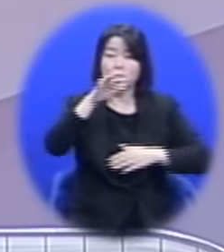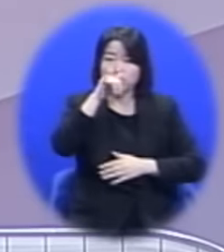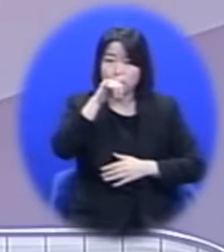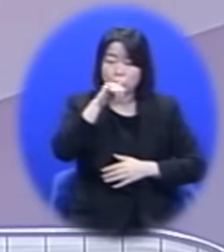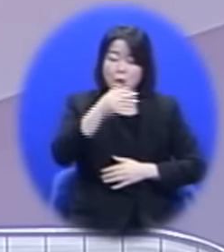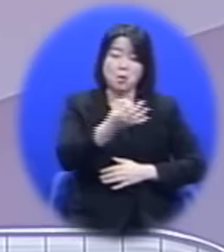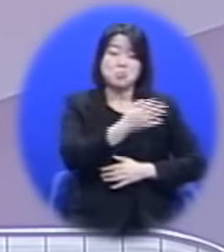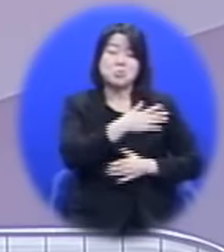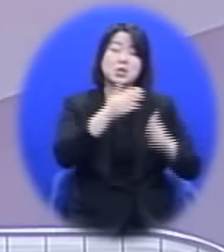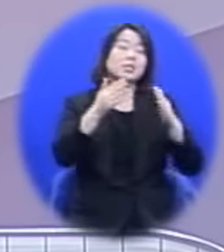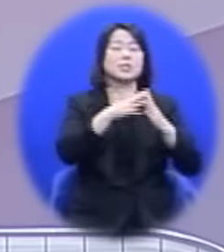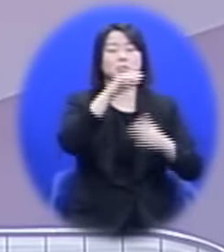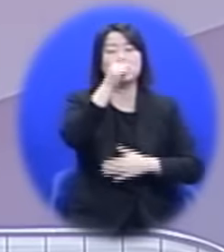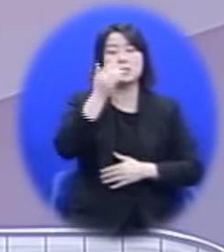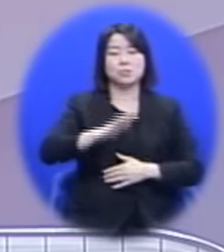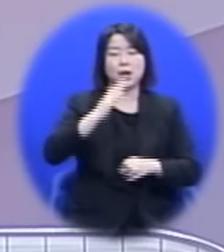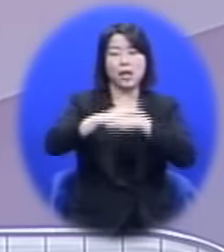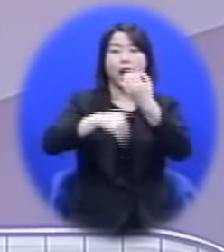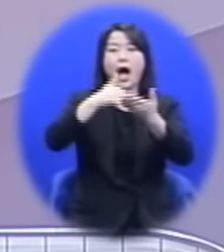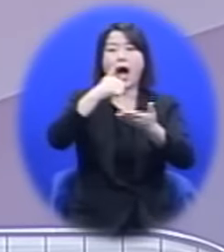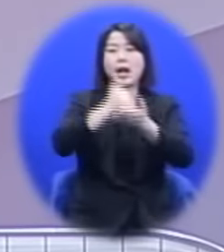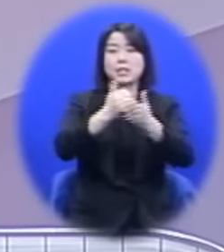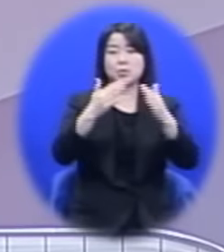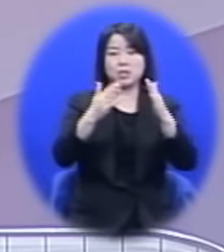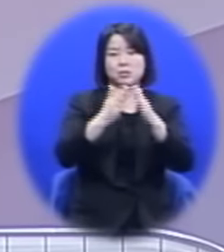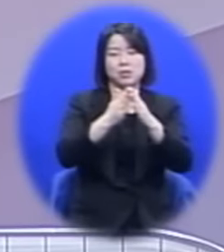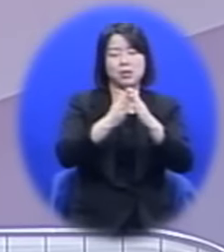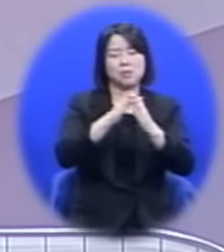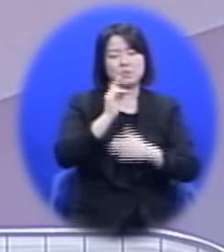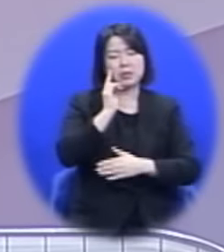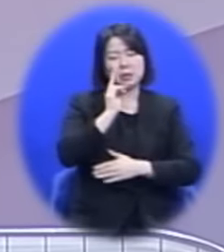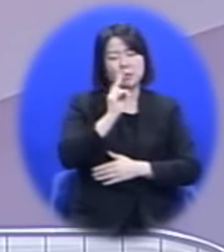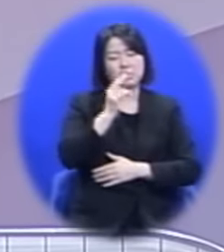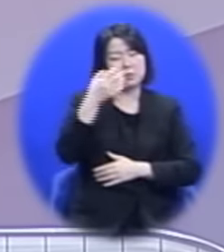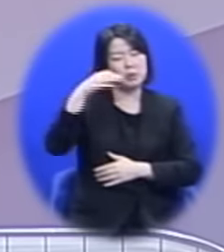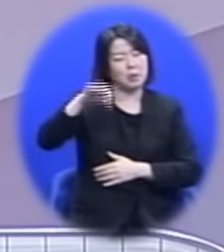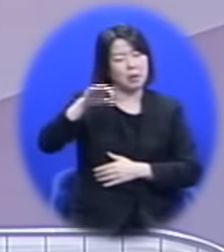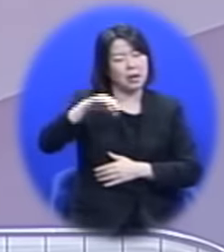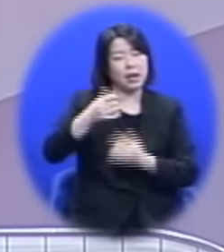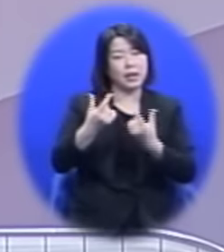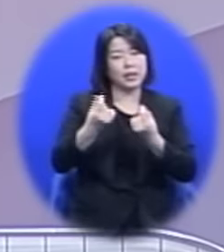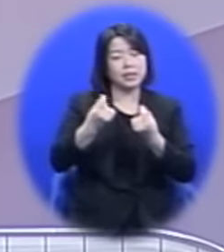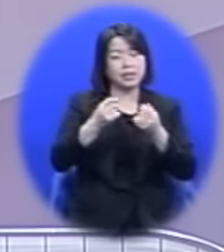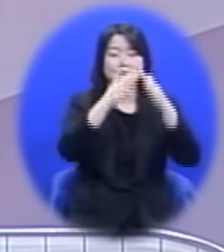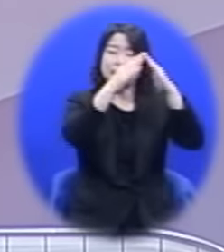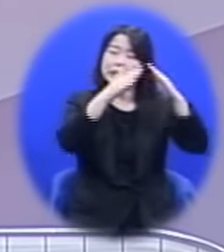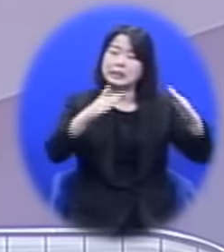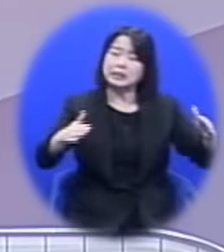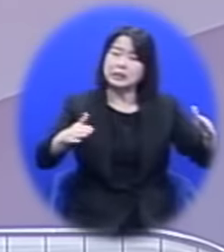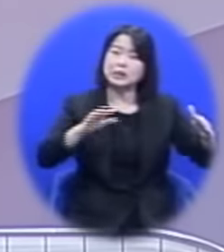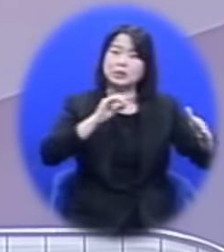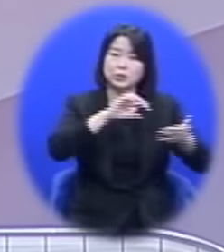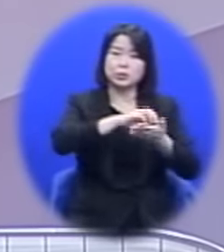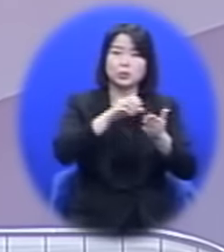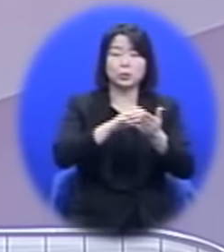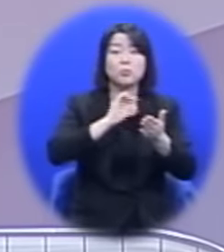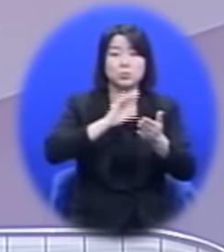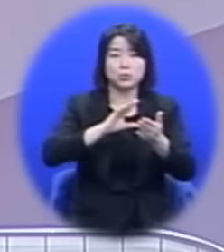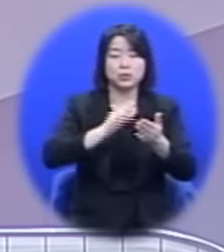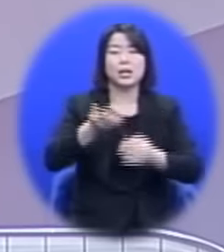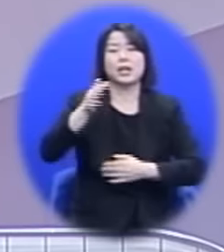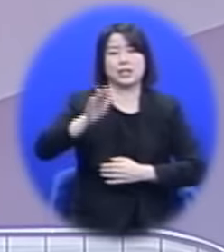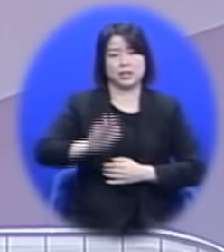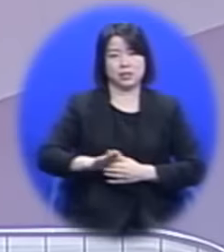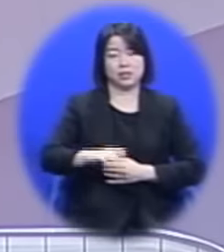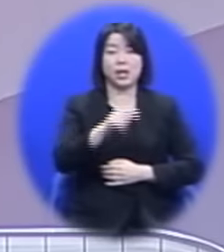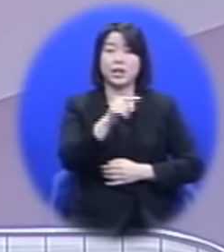있는데 하나님의 집은 아주 초라해 보일 수도 있는 장막에 불과합니다. 그런데